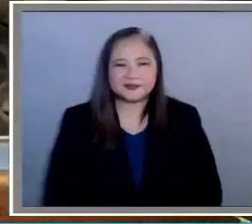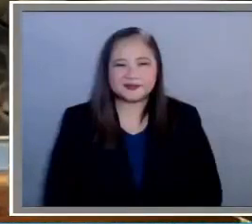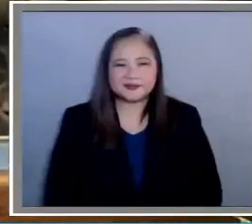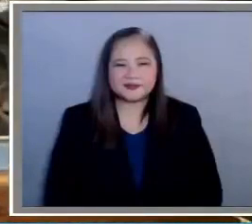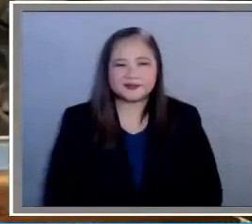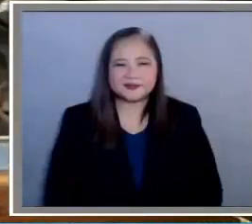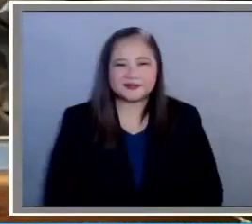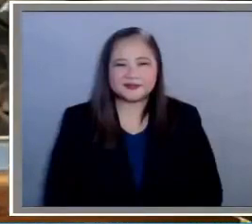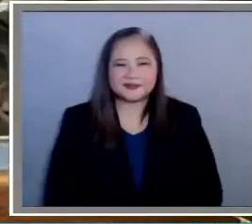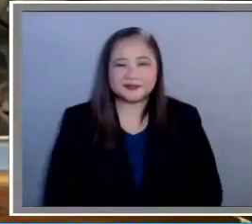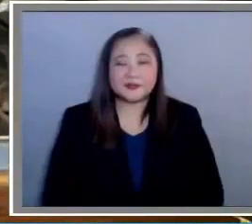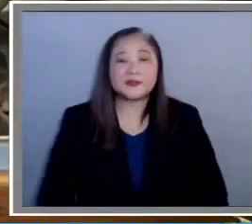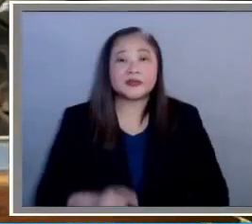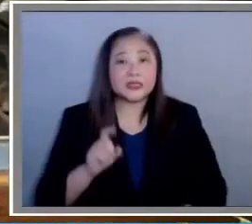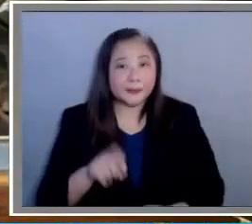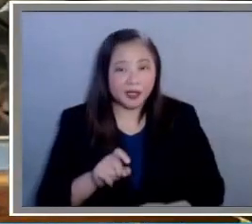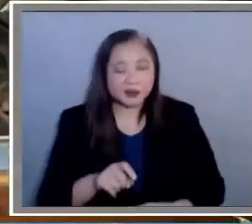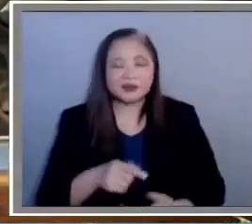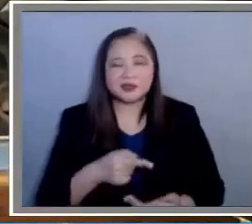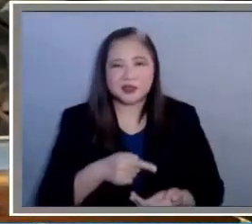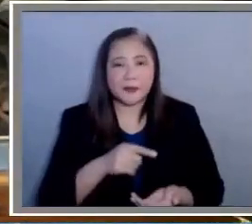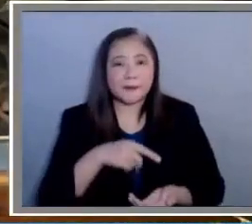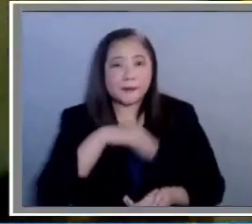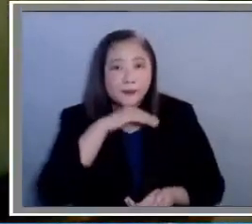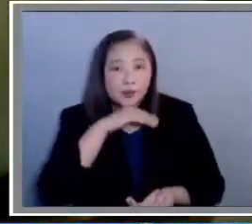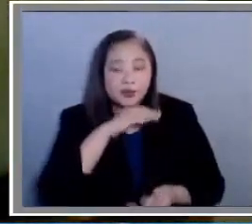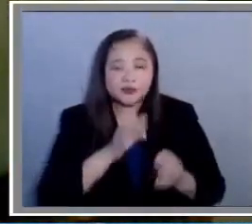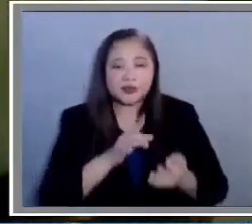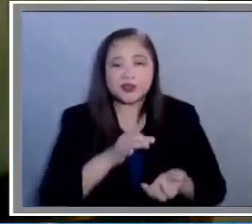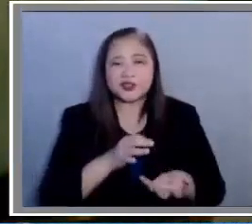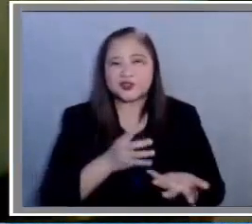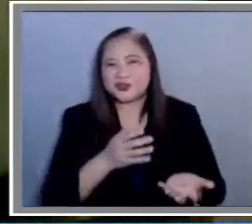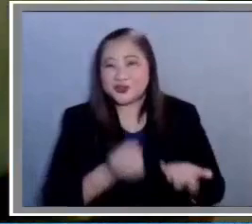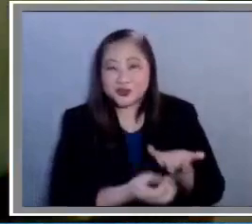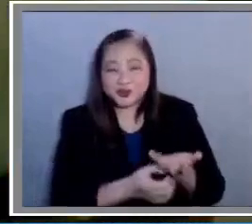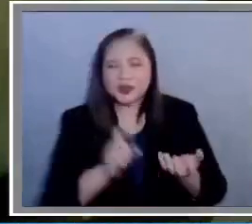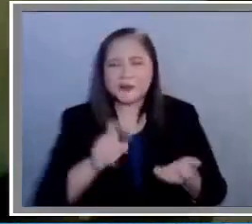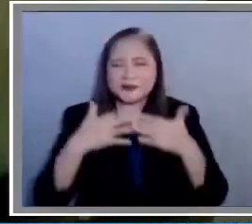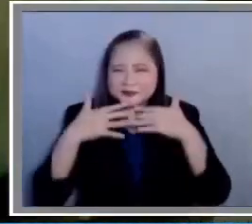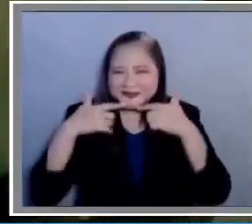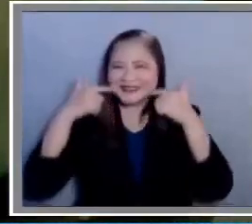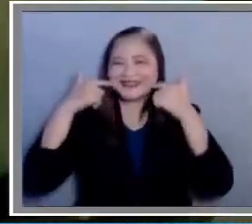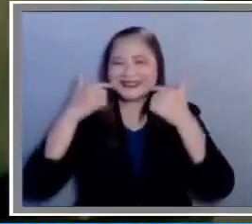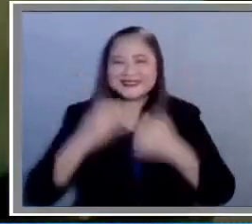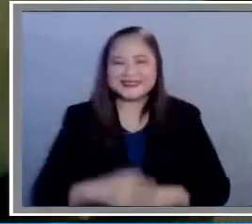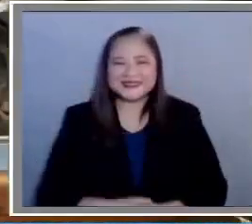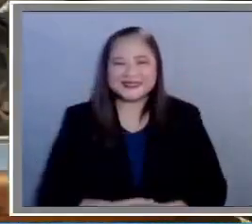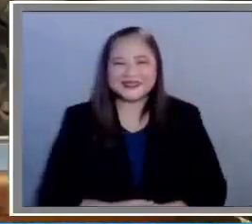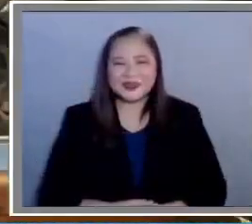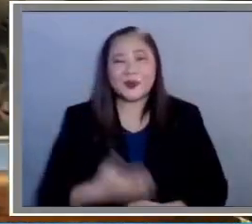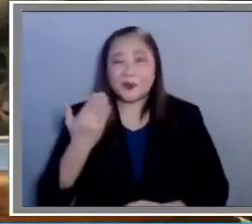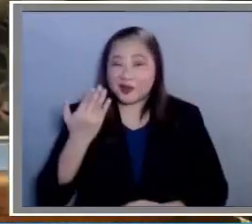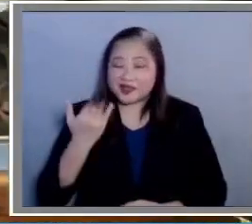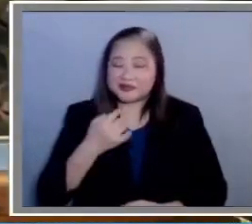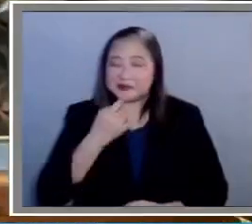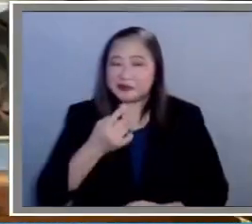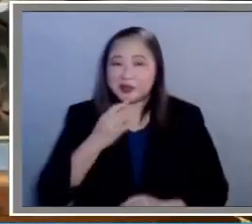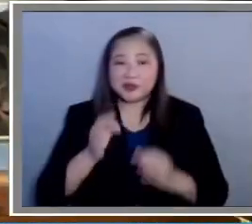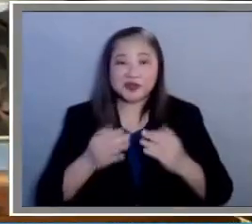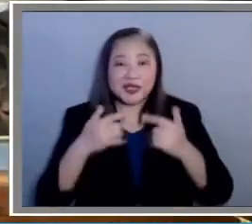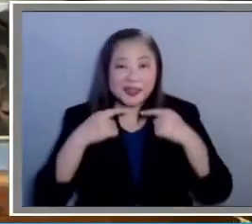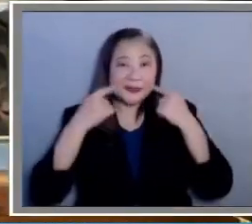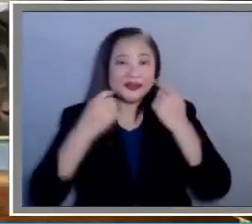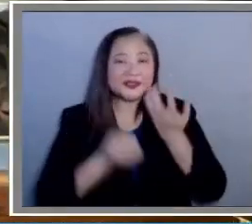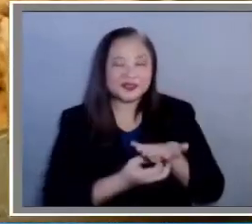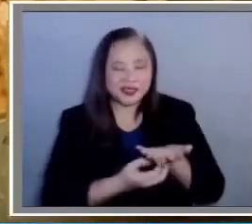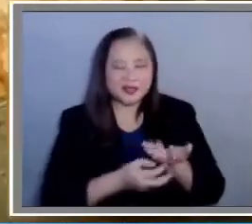Dapat magluto ka, masaya ka. Ha? Kasi sabi nila, kapag masaya ka, masarap tong pagkain.